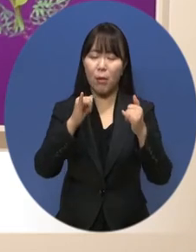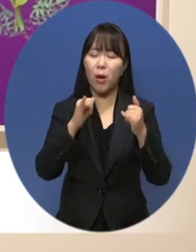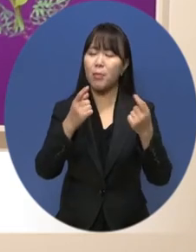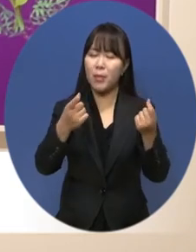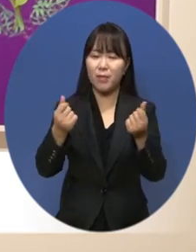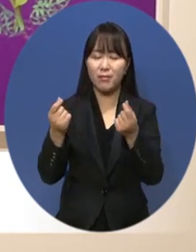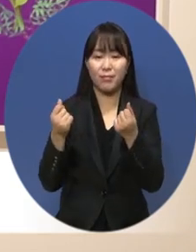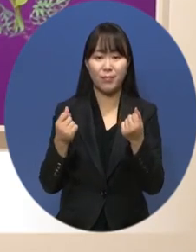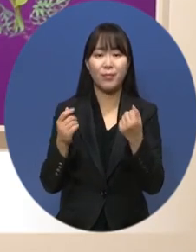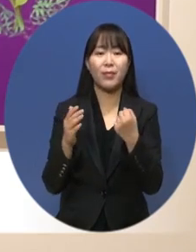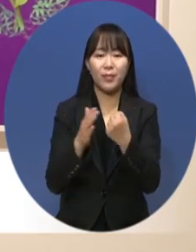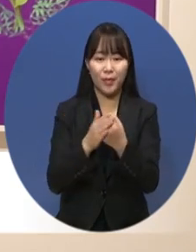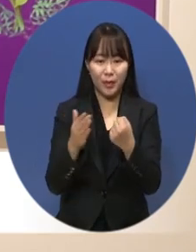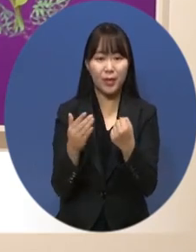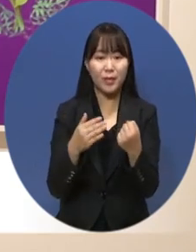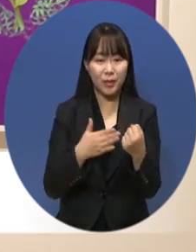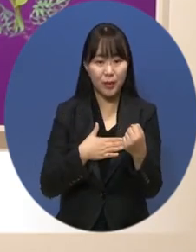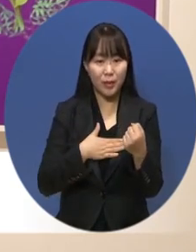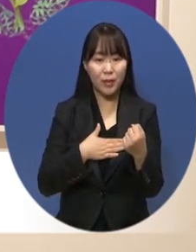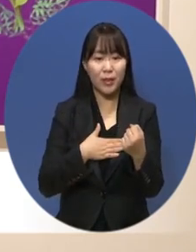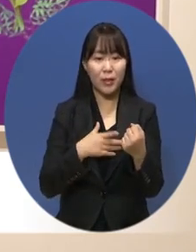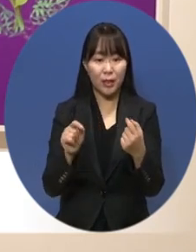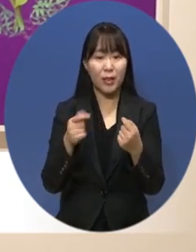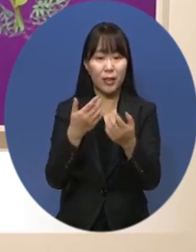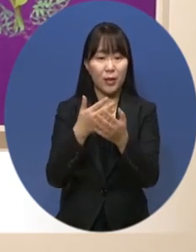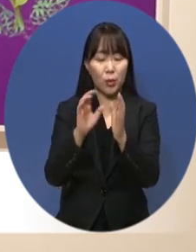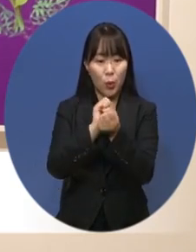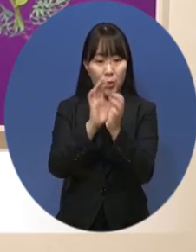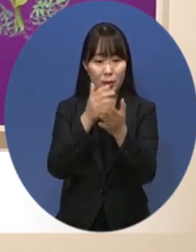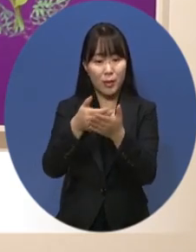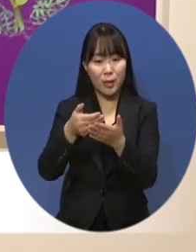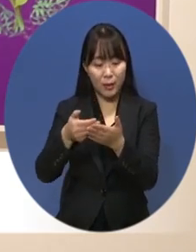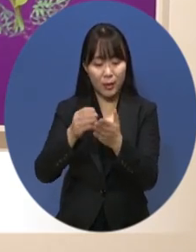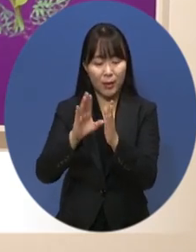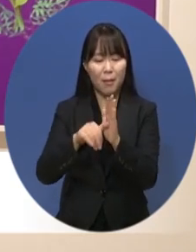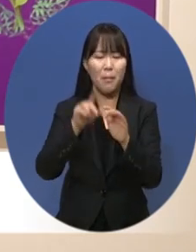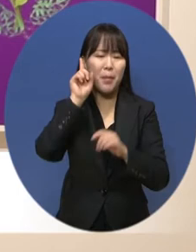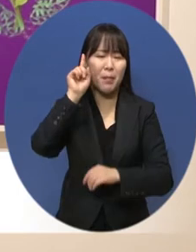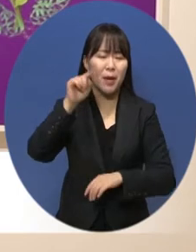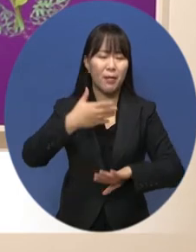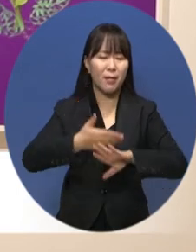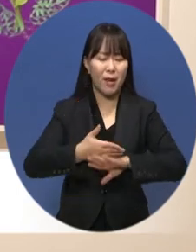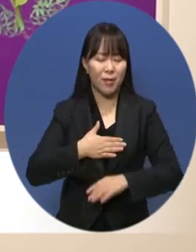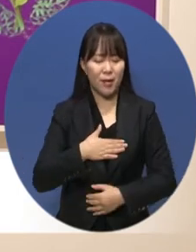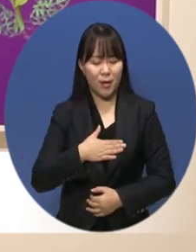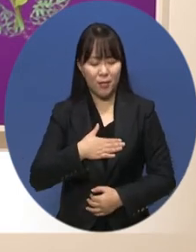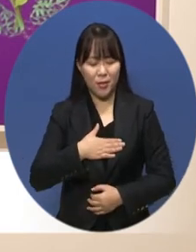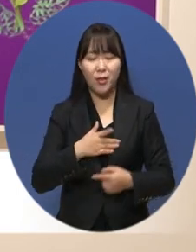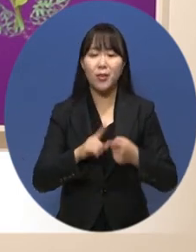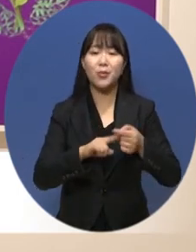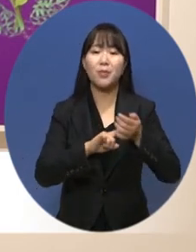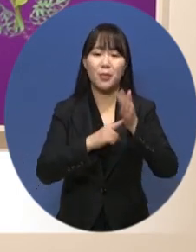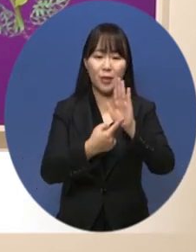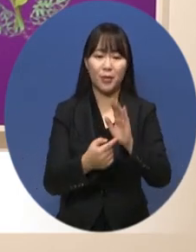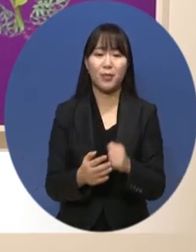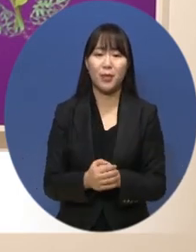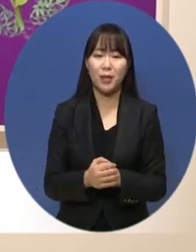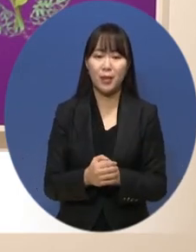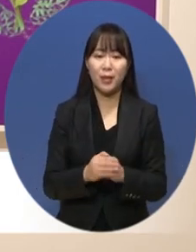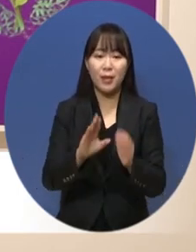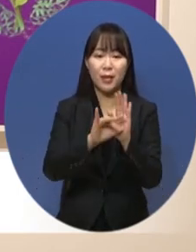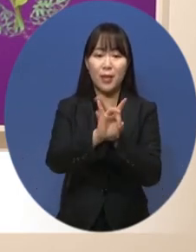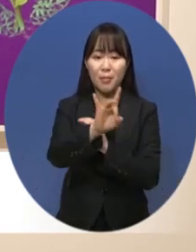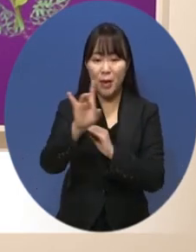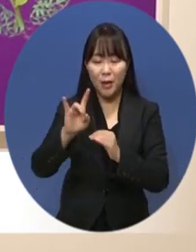닮았습니다. 그래서 저는 이 아이리스를 그리면서 매일매일 다른 감정 또한 표현했습니다.